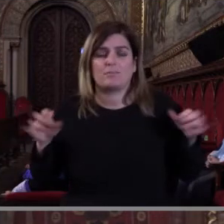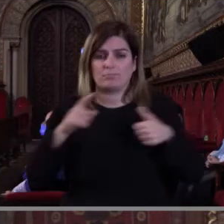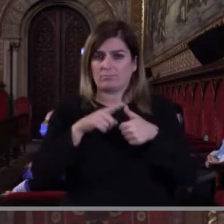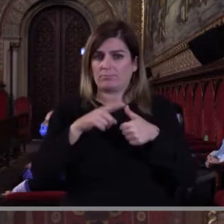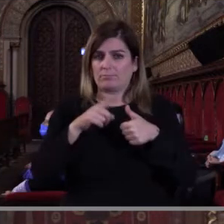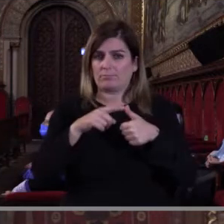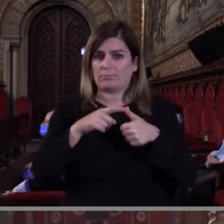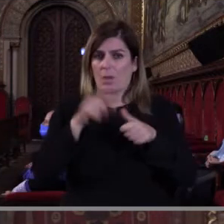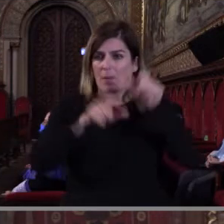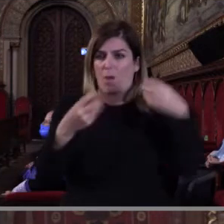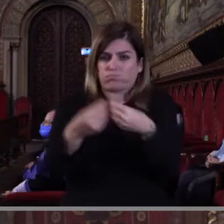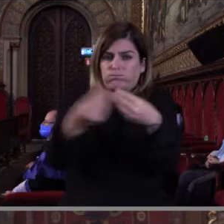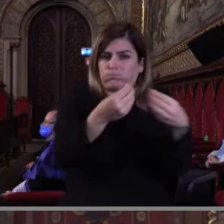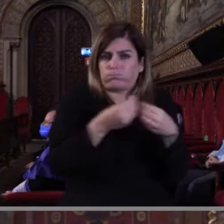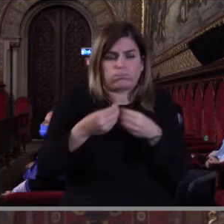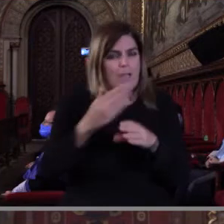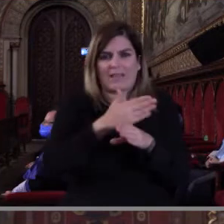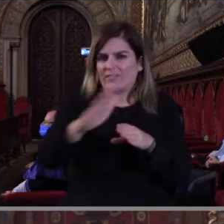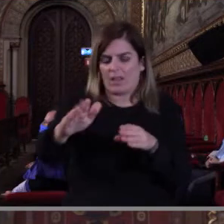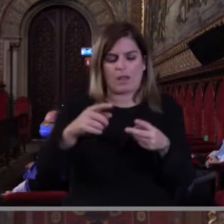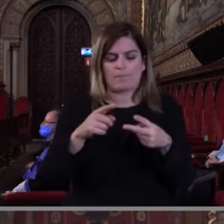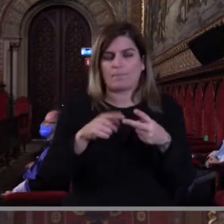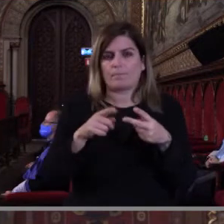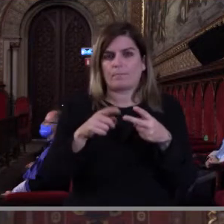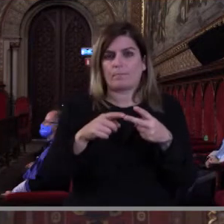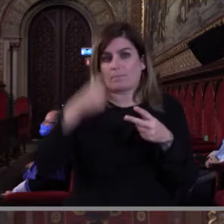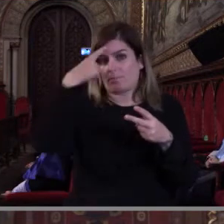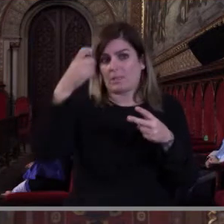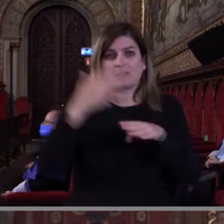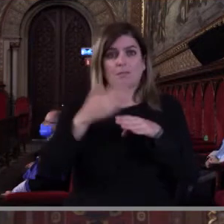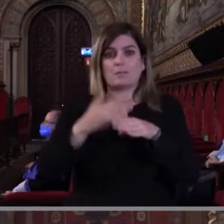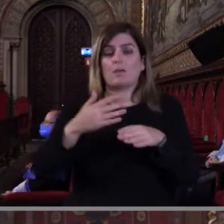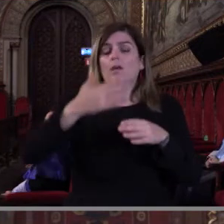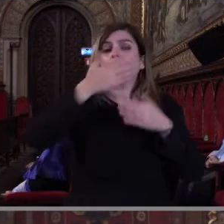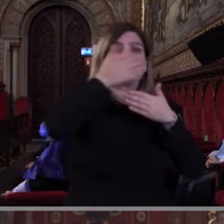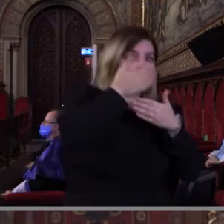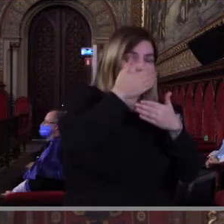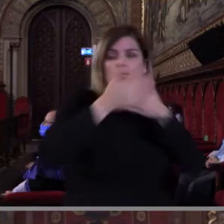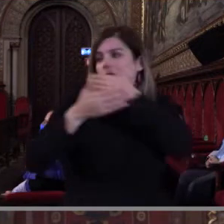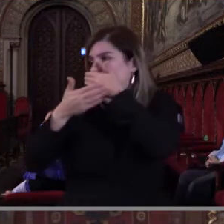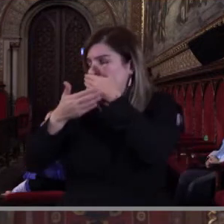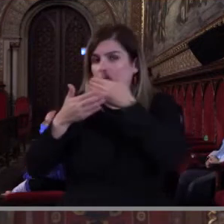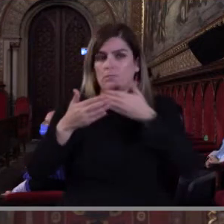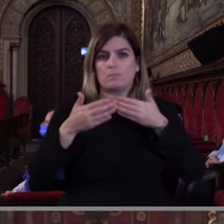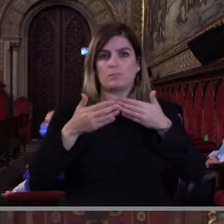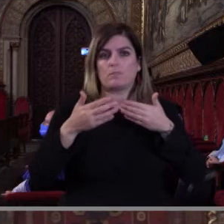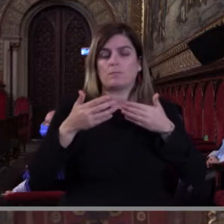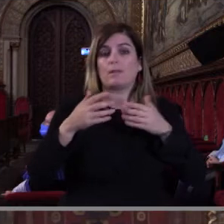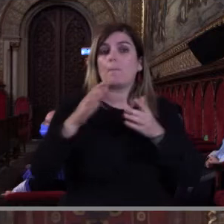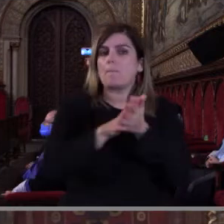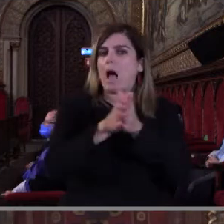Evitar les aglomeracions de persones, etiqueta respiratòria a l'estossegar o estornudar, rentar-se les